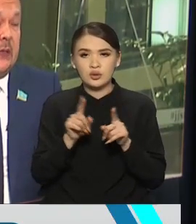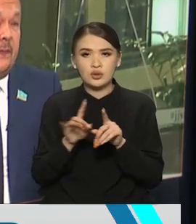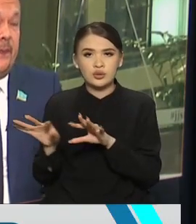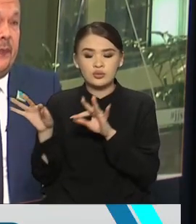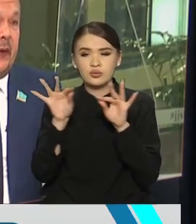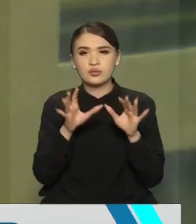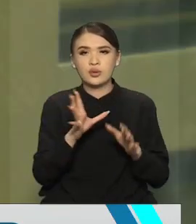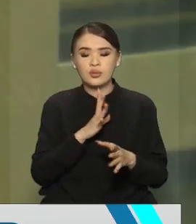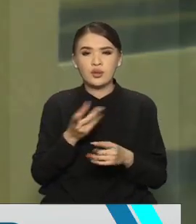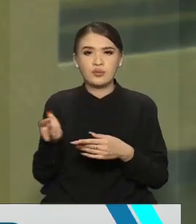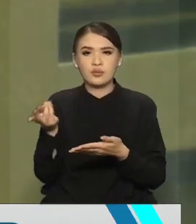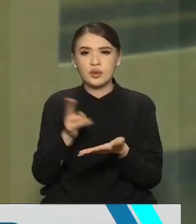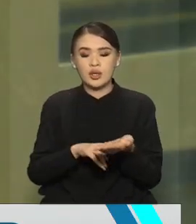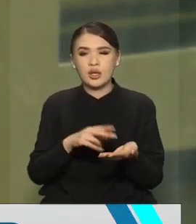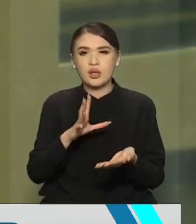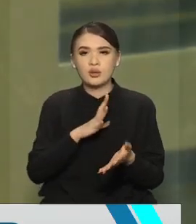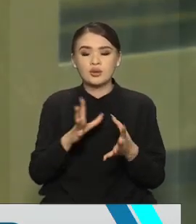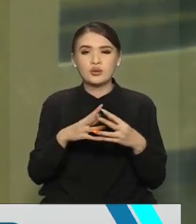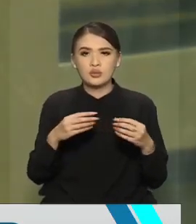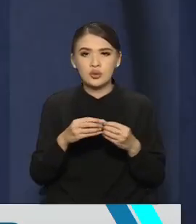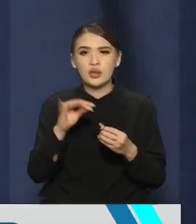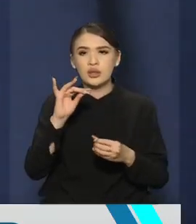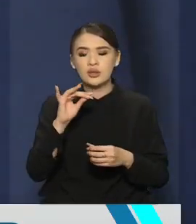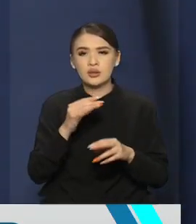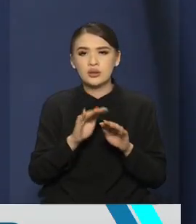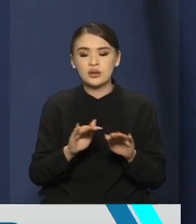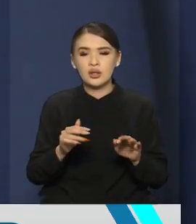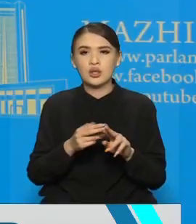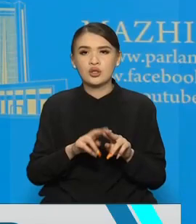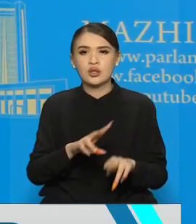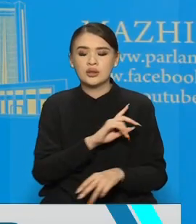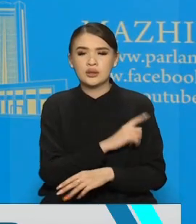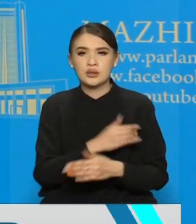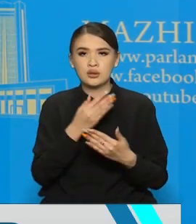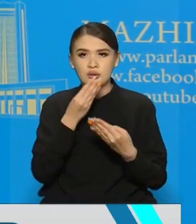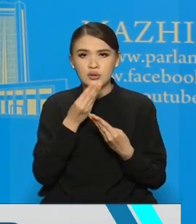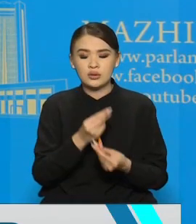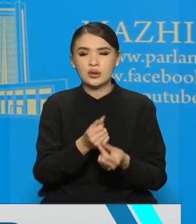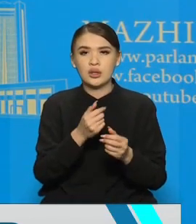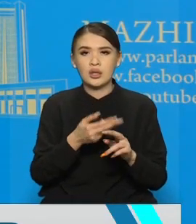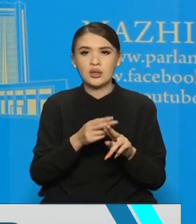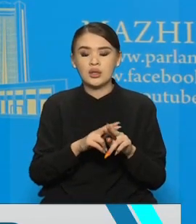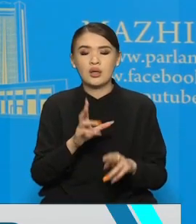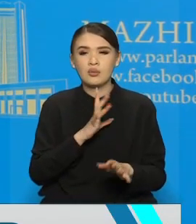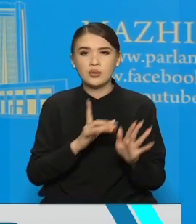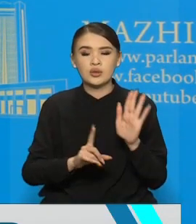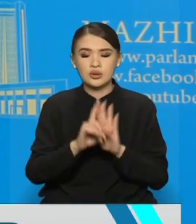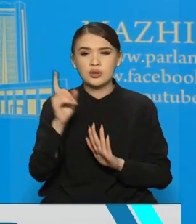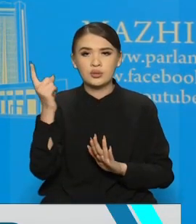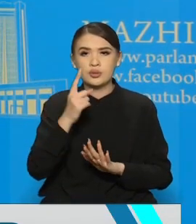супругу и детей они говорит депутат источник его силы когда мне задают вопрос ваши